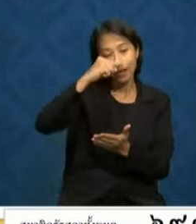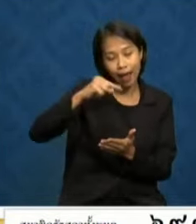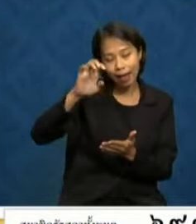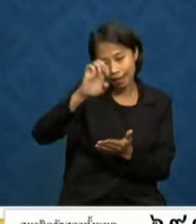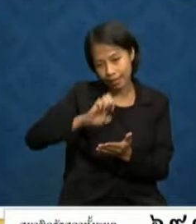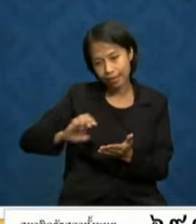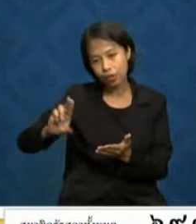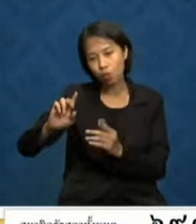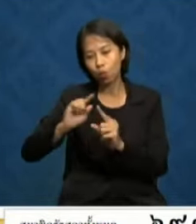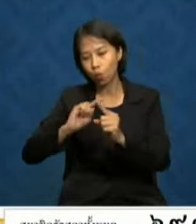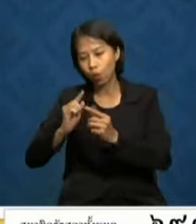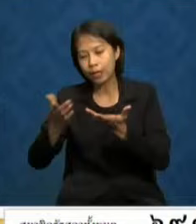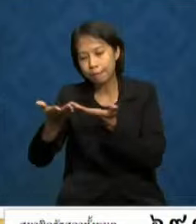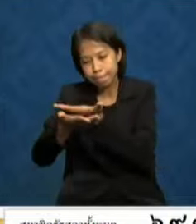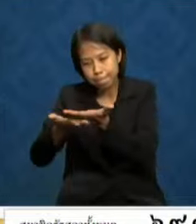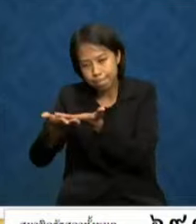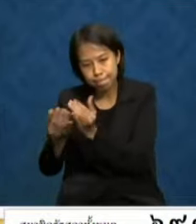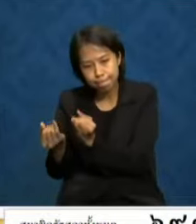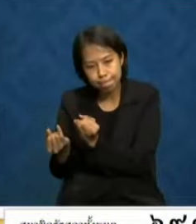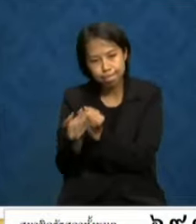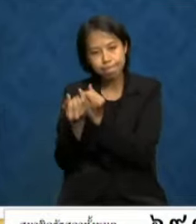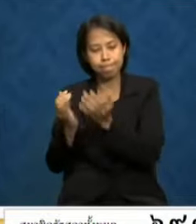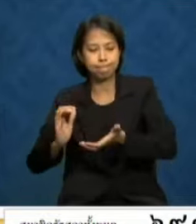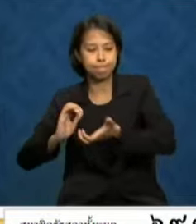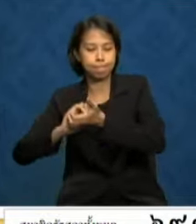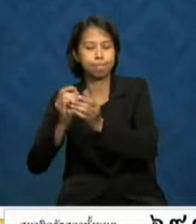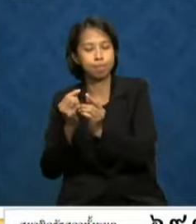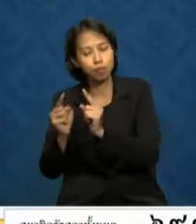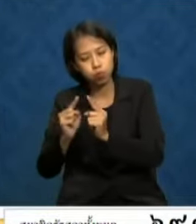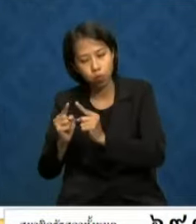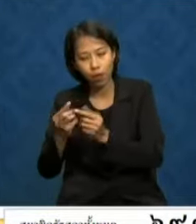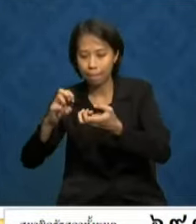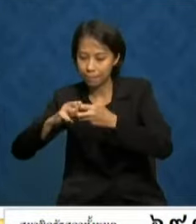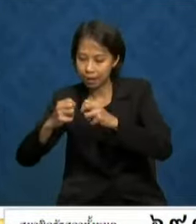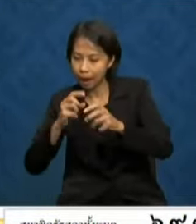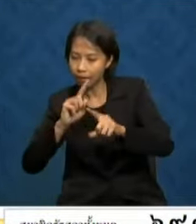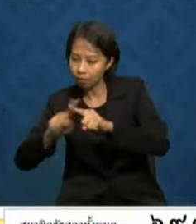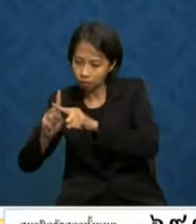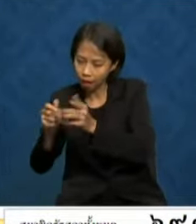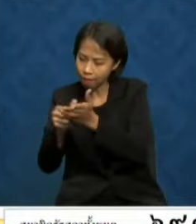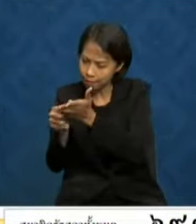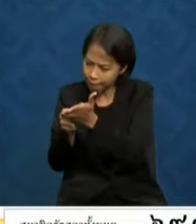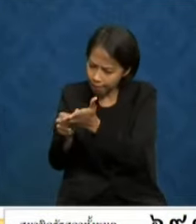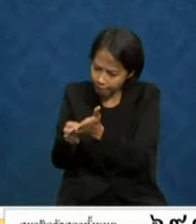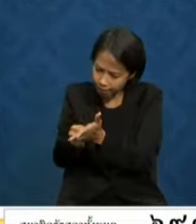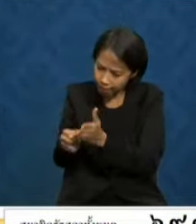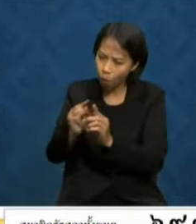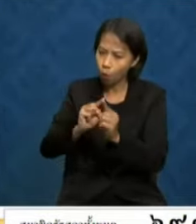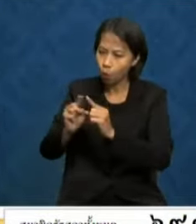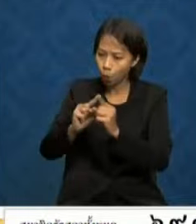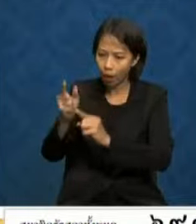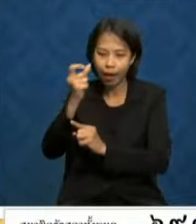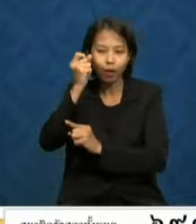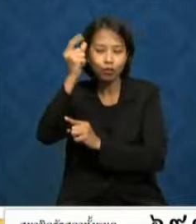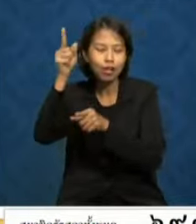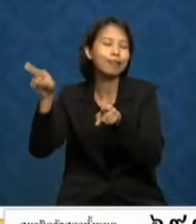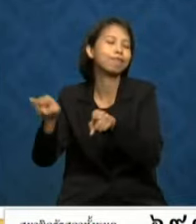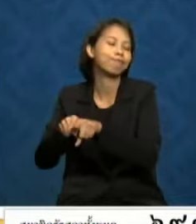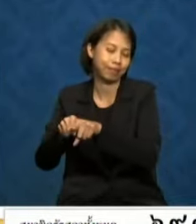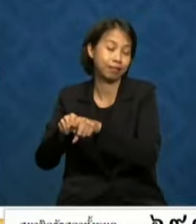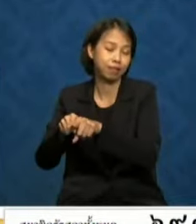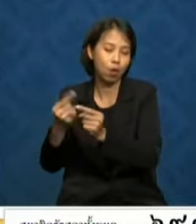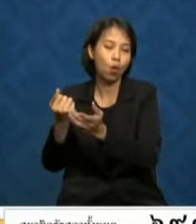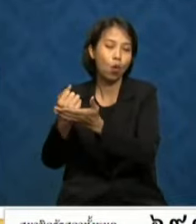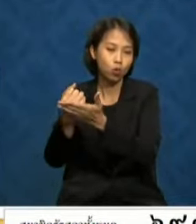สามารถหารือกันอย่างใกล้ชิดเพื่อแก้ไขปัญหาหรือความเข้าใจที่เห็นต่างกันให้มีช่องทางในการสื่อส